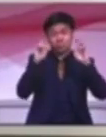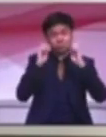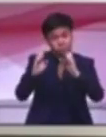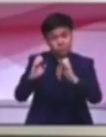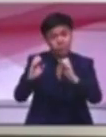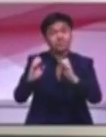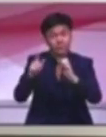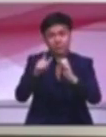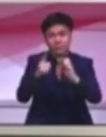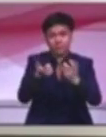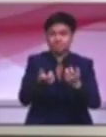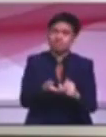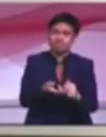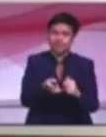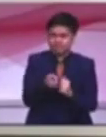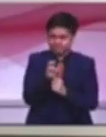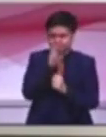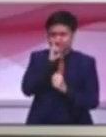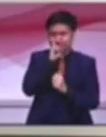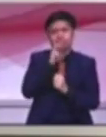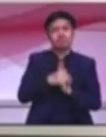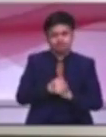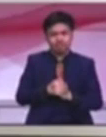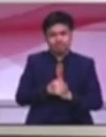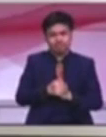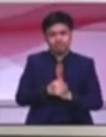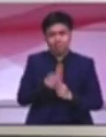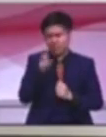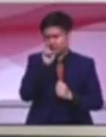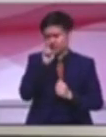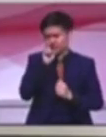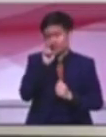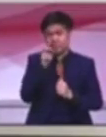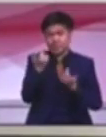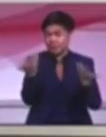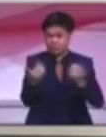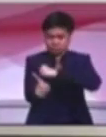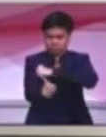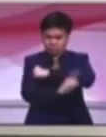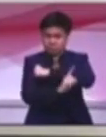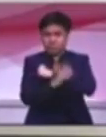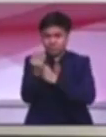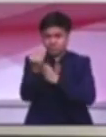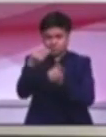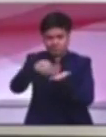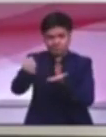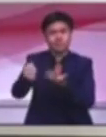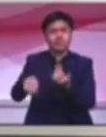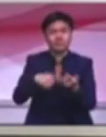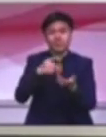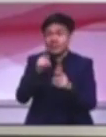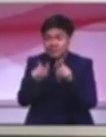meningkatkan lagi meningkatkan lagi kompaun Hai terhadap